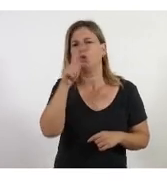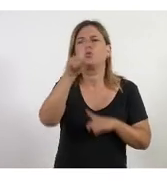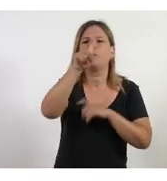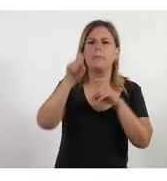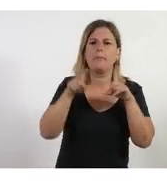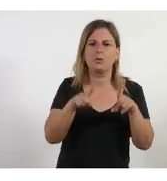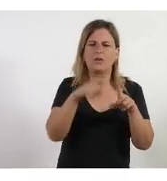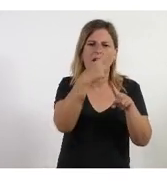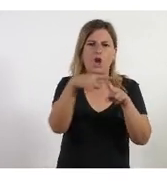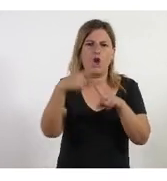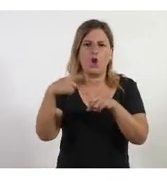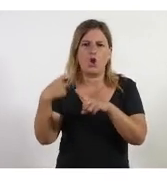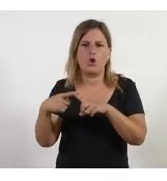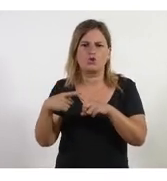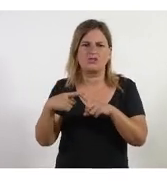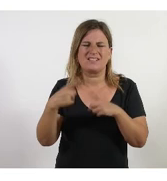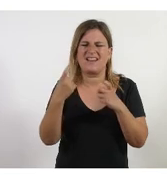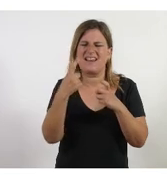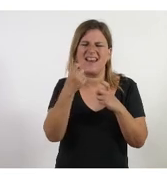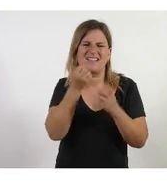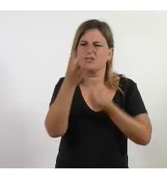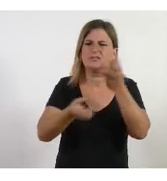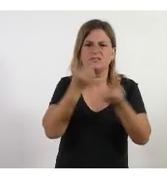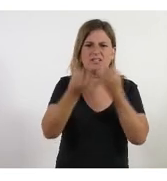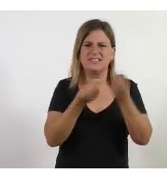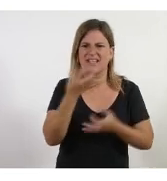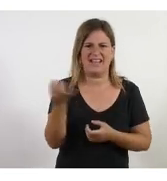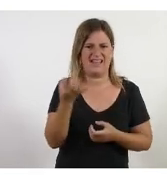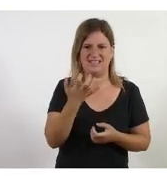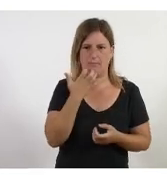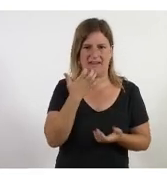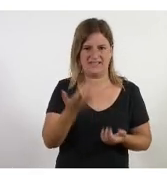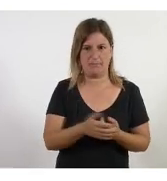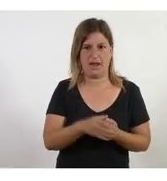aquelles coses que no he dit i necessito dir, per exemple?